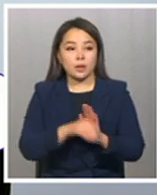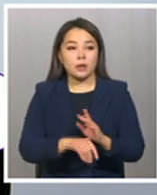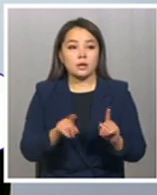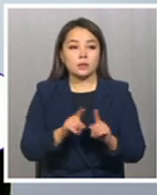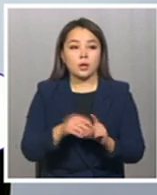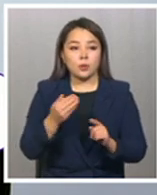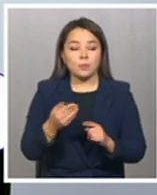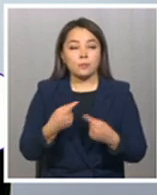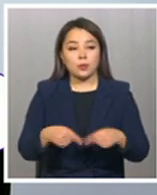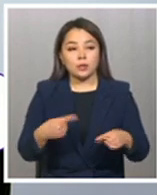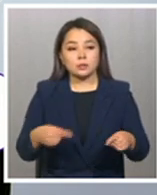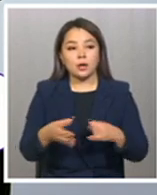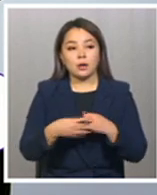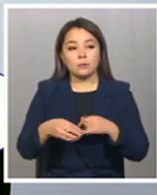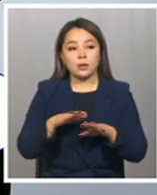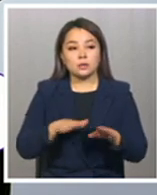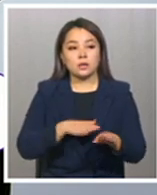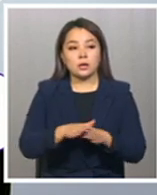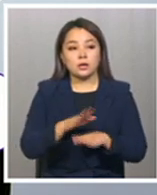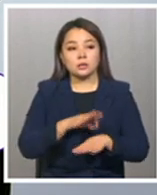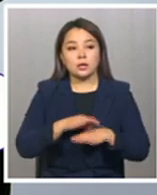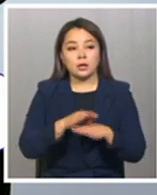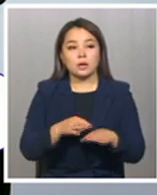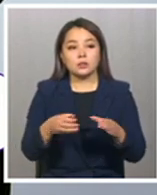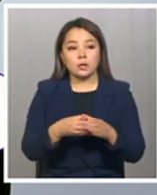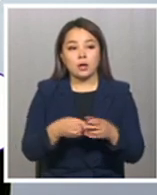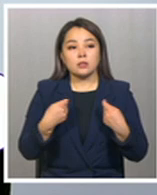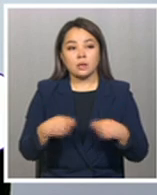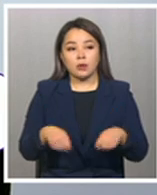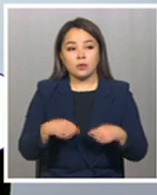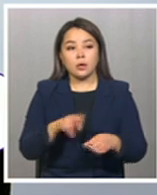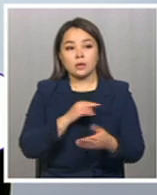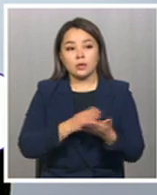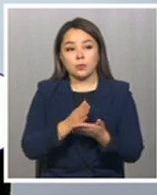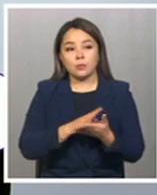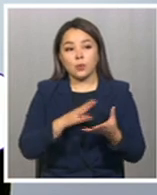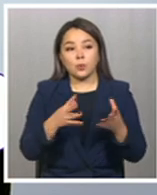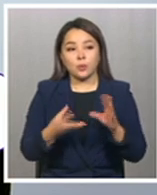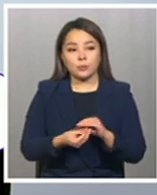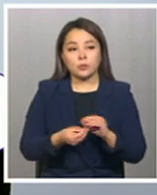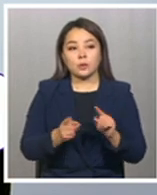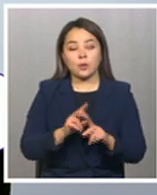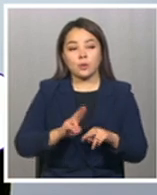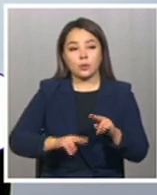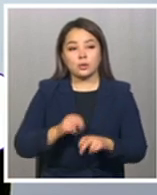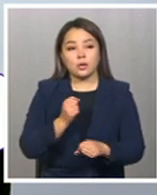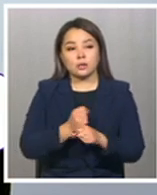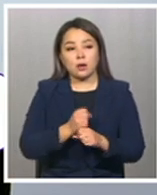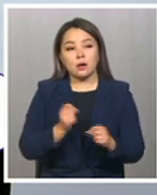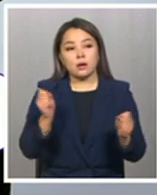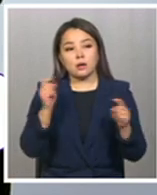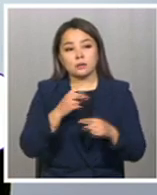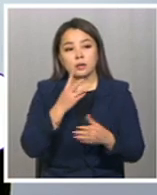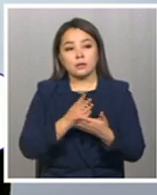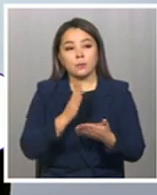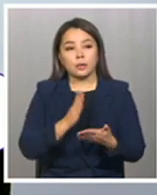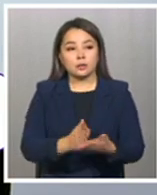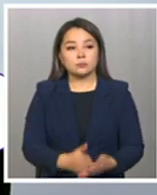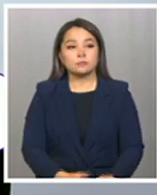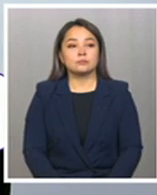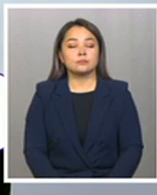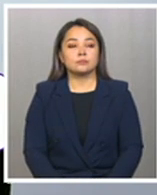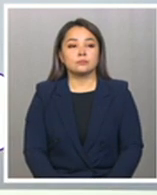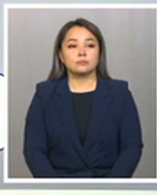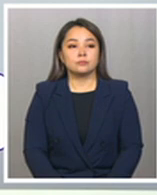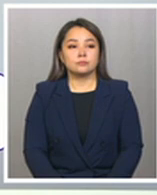оларды басқа аймақтарда іске асыруға бағытталған тауарлар мен қызметтер көлемі және құрылымымен анықталады екен.